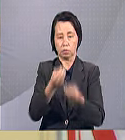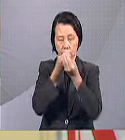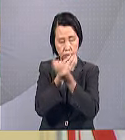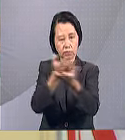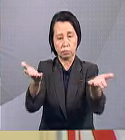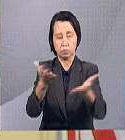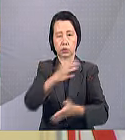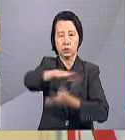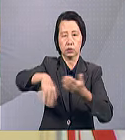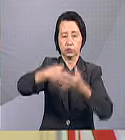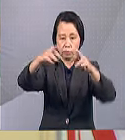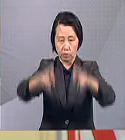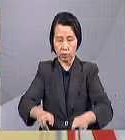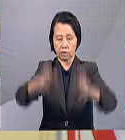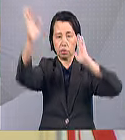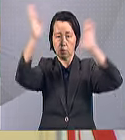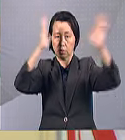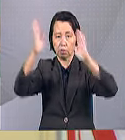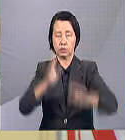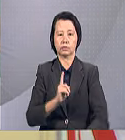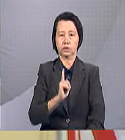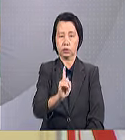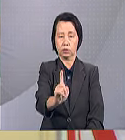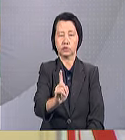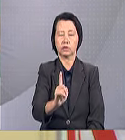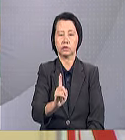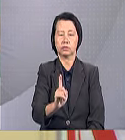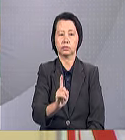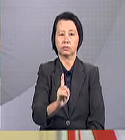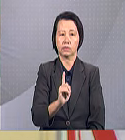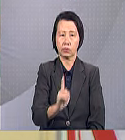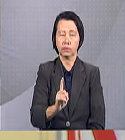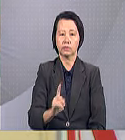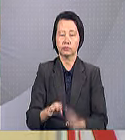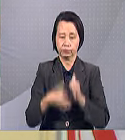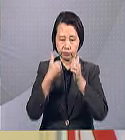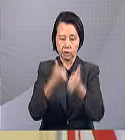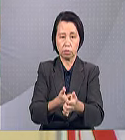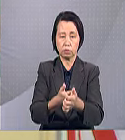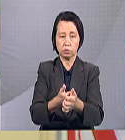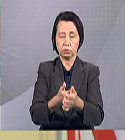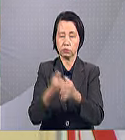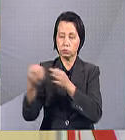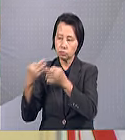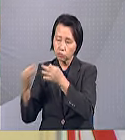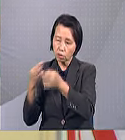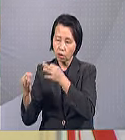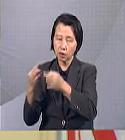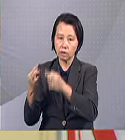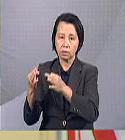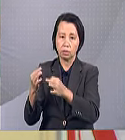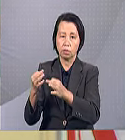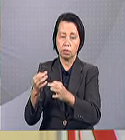kepada semua rakyat Malaysia yang beragama Islam bahawa berdasarkan kepada taklimat yang disampaikan